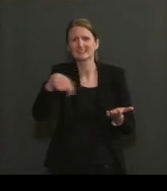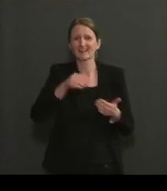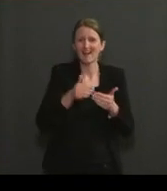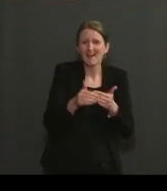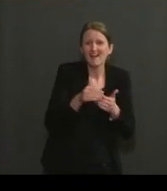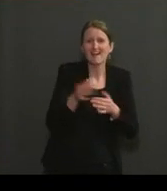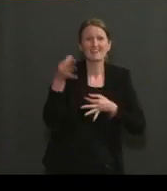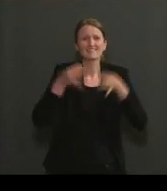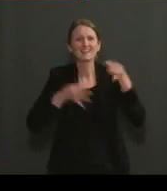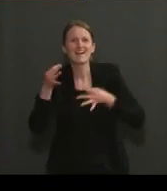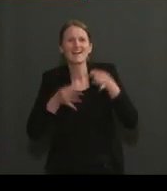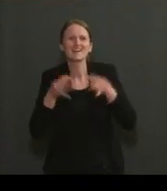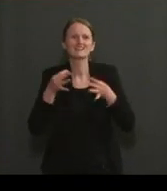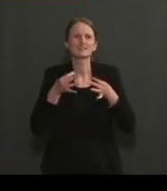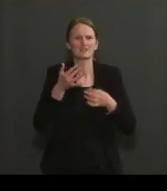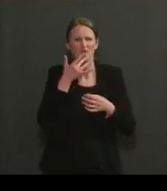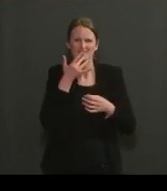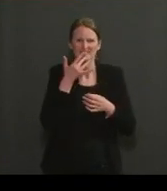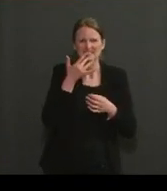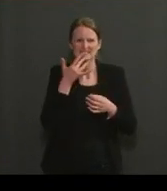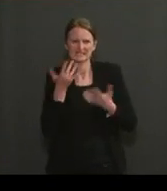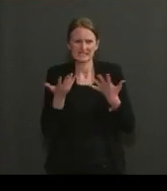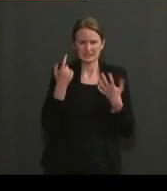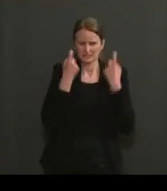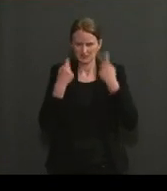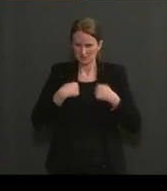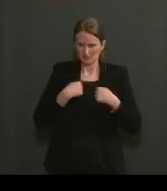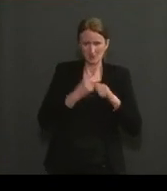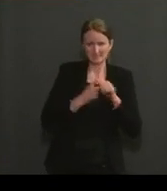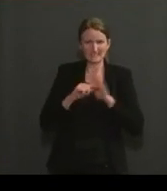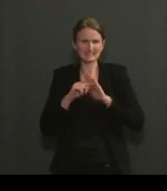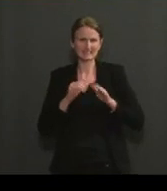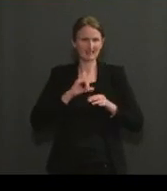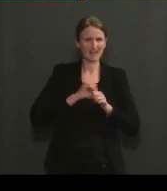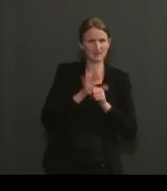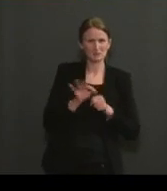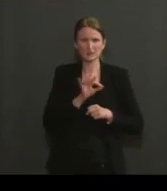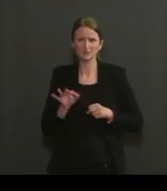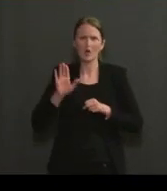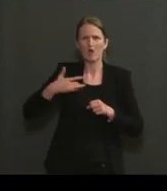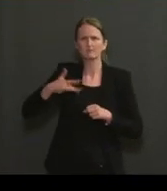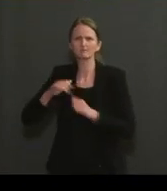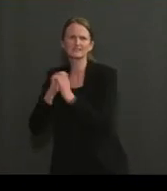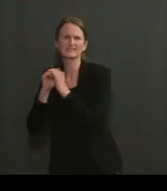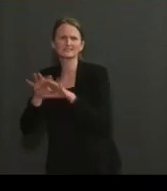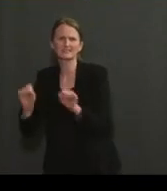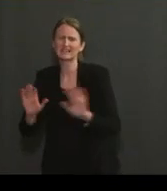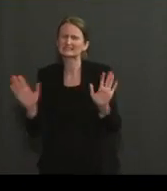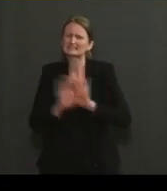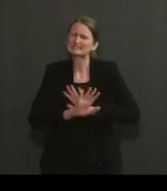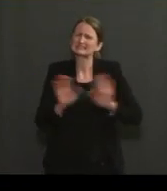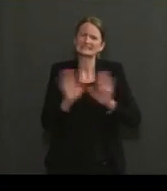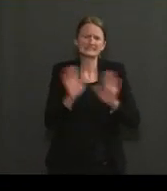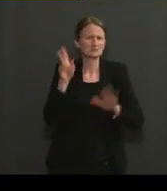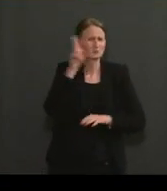vais voir si je suis positif et je vais faire un test, faites attention. Il est tentant parfois pour certaines personnes d'acheter de